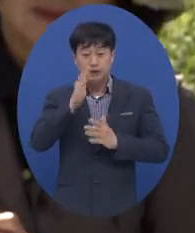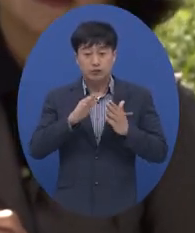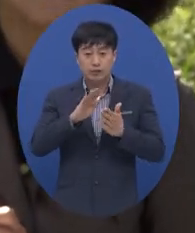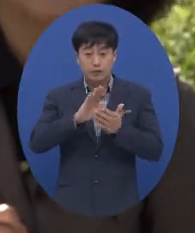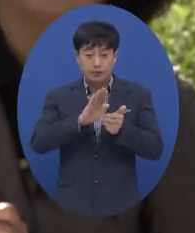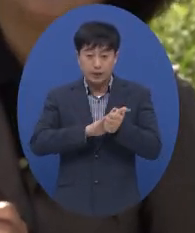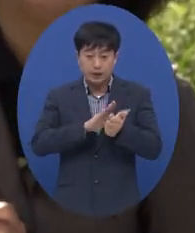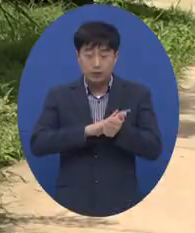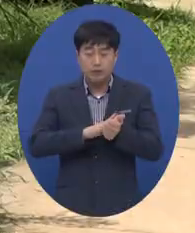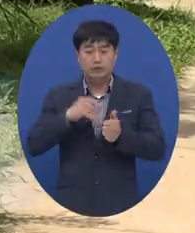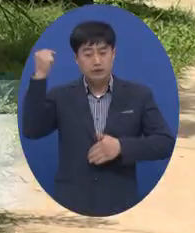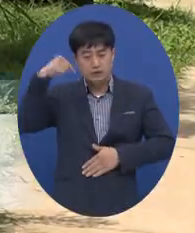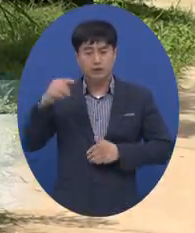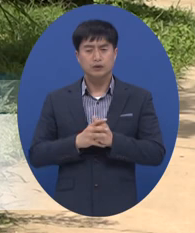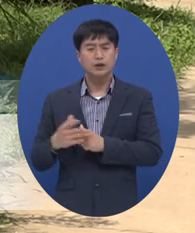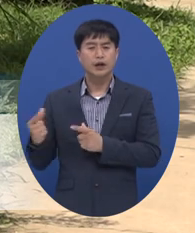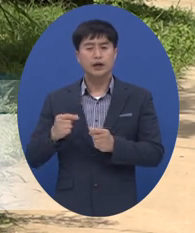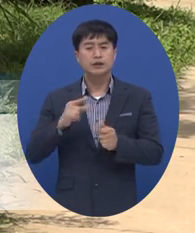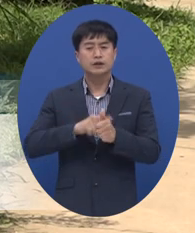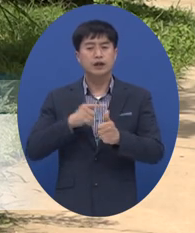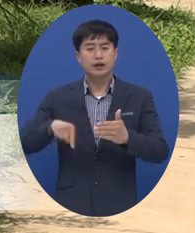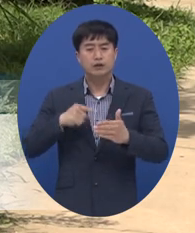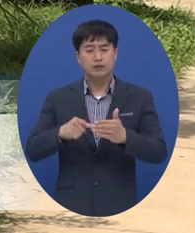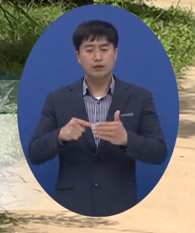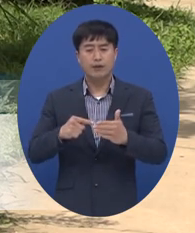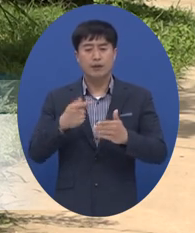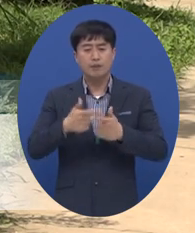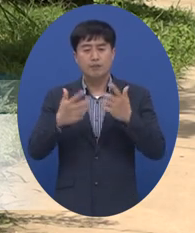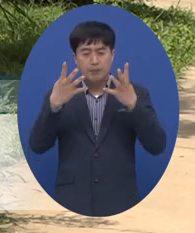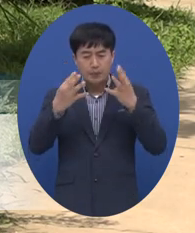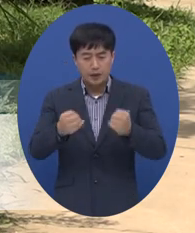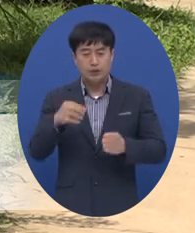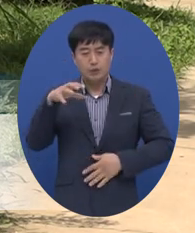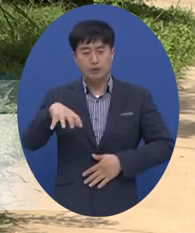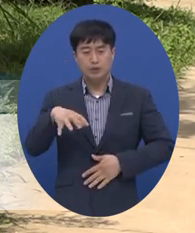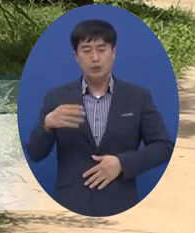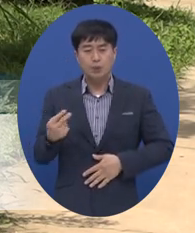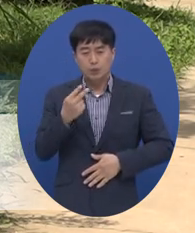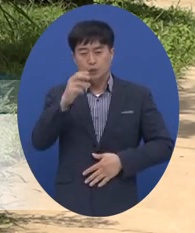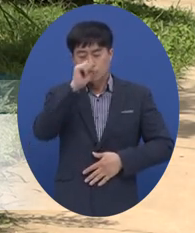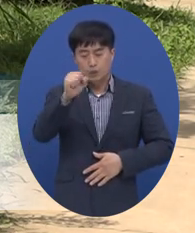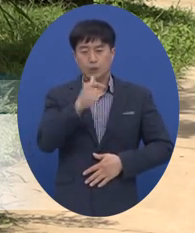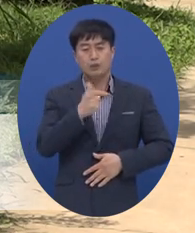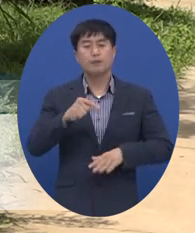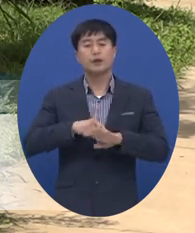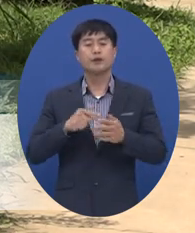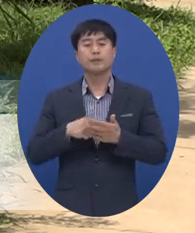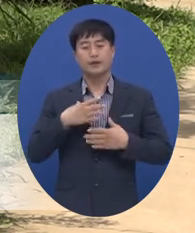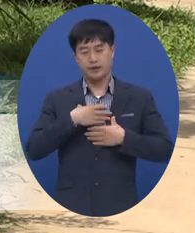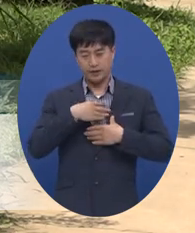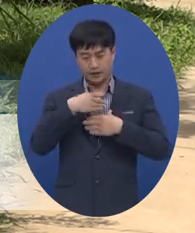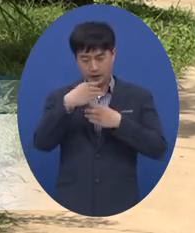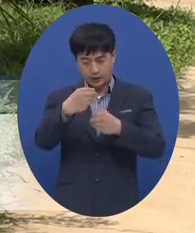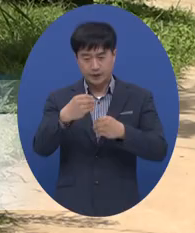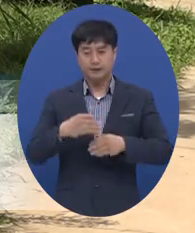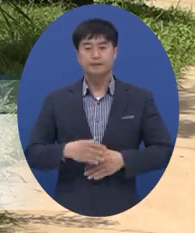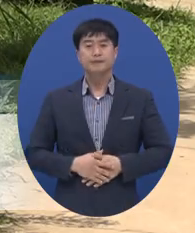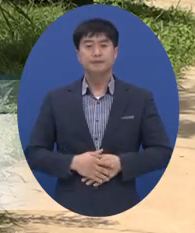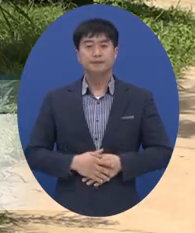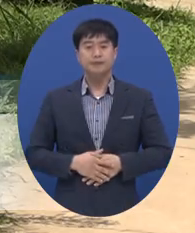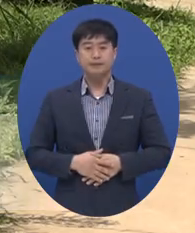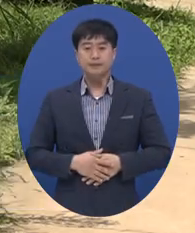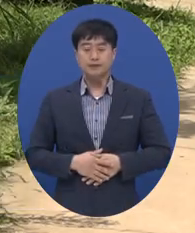만지고 느낍니다 이렇게 자연 써 나무 마냥 곳에 오니까 0 기부 초코 너무 마음이